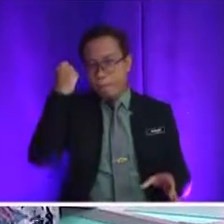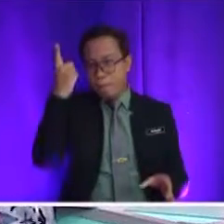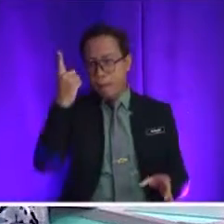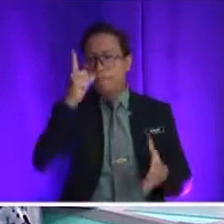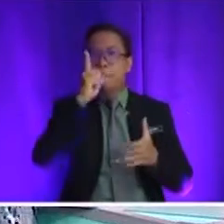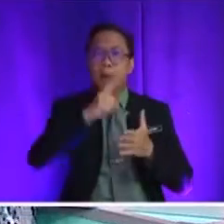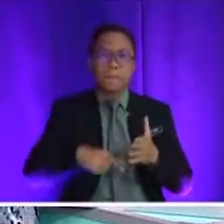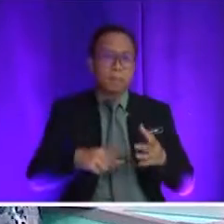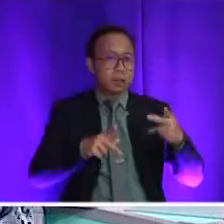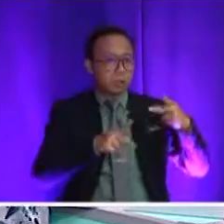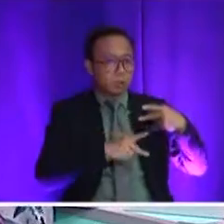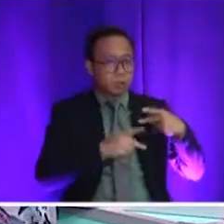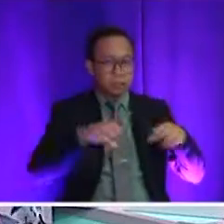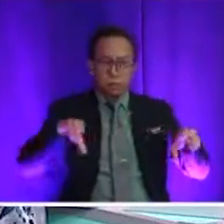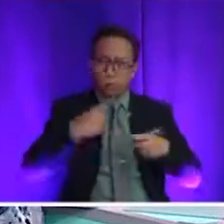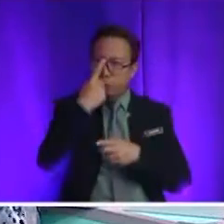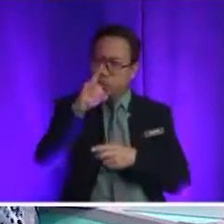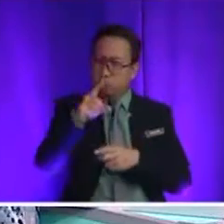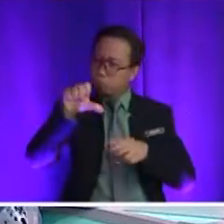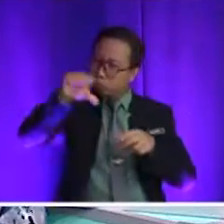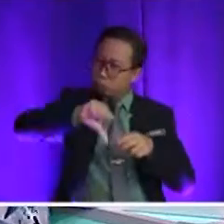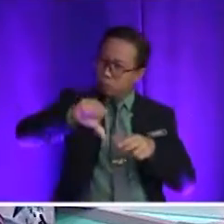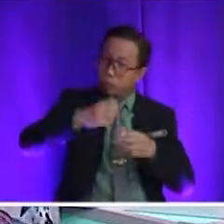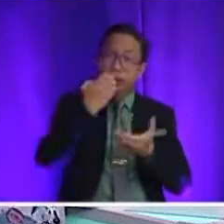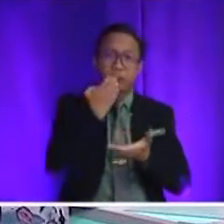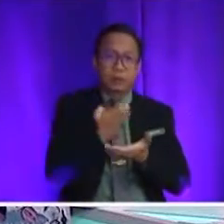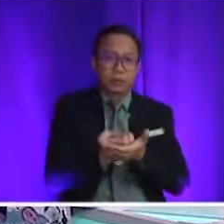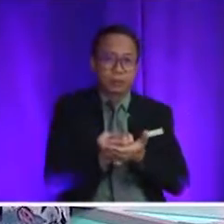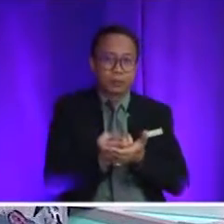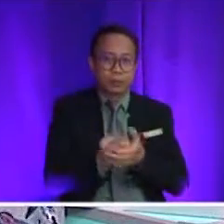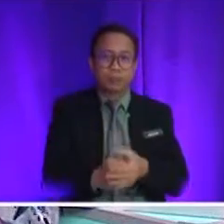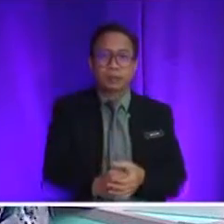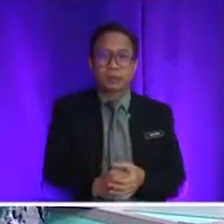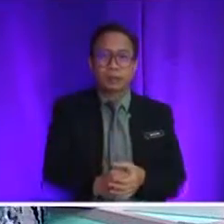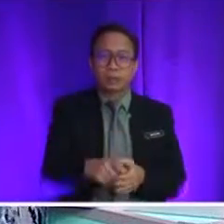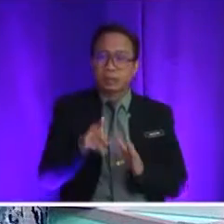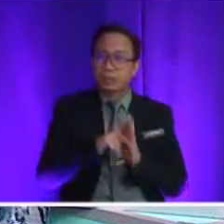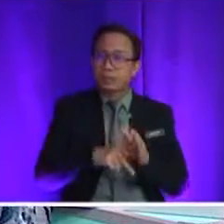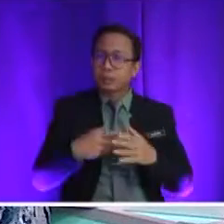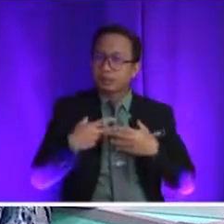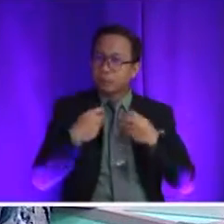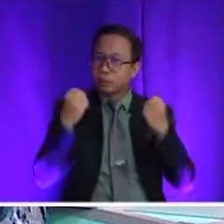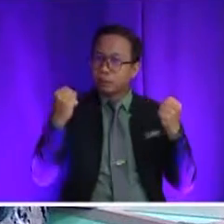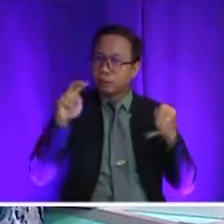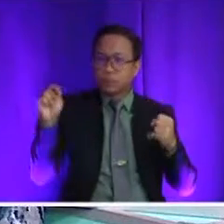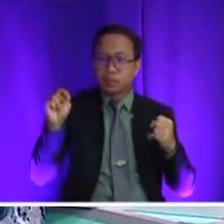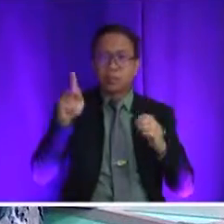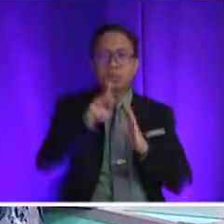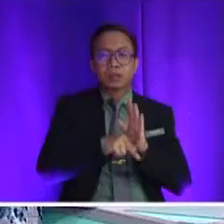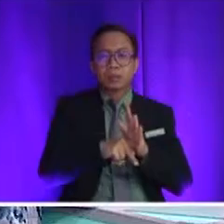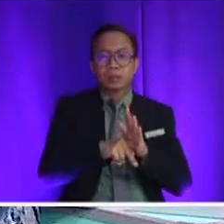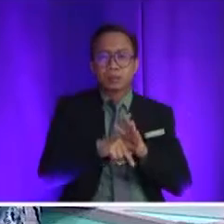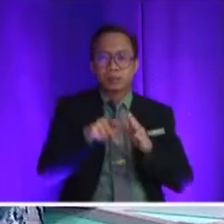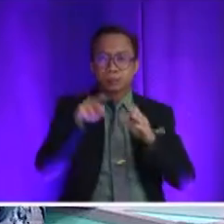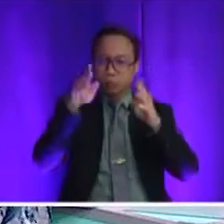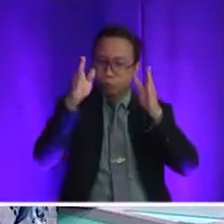kominis buy a untuk menjejakkan economy menjejaskan kesejahteraan penduduk Tanah Melayu